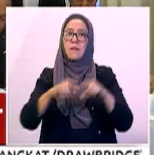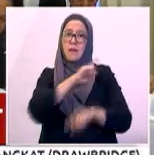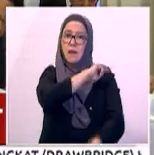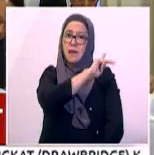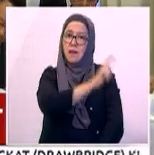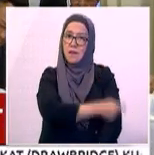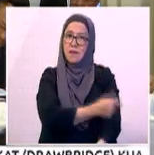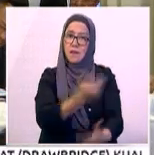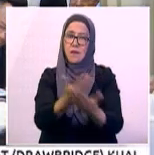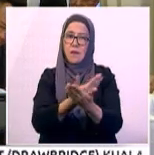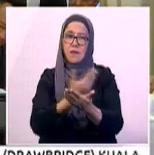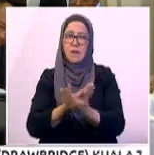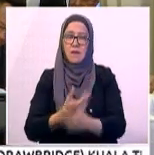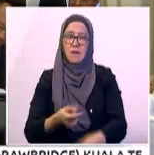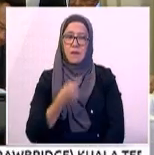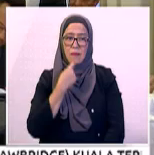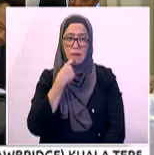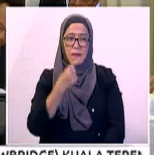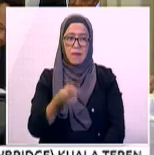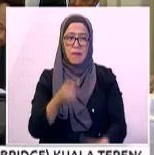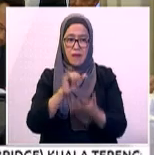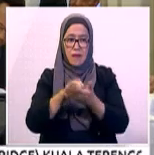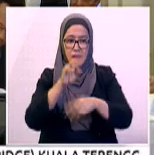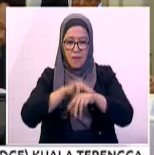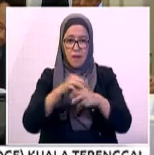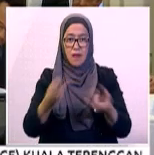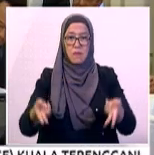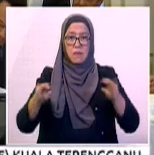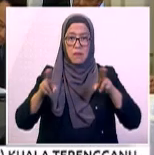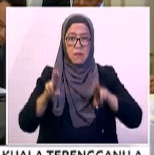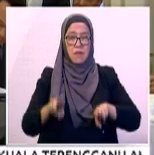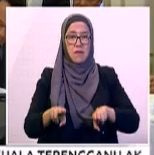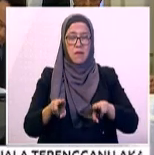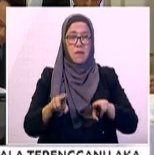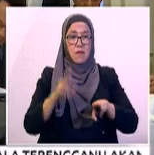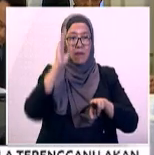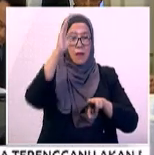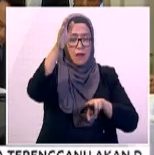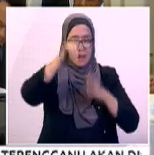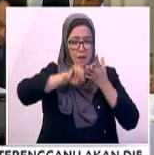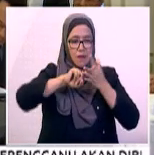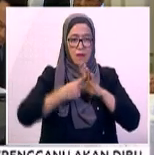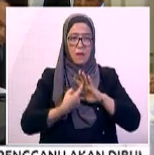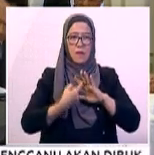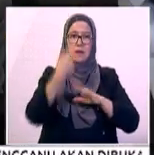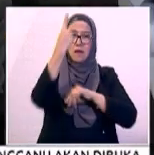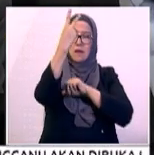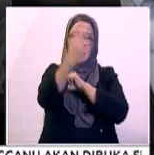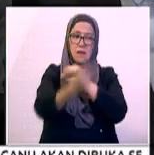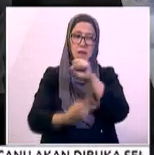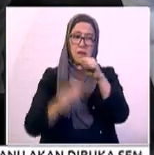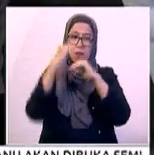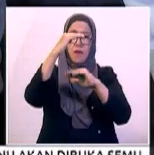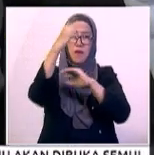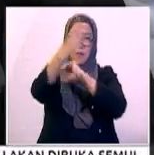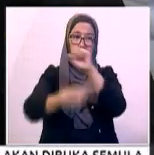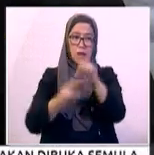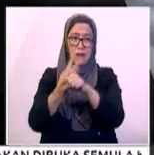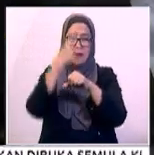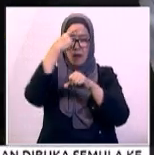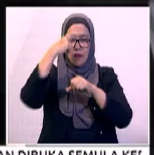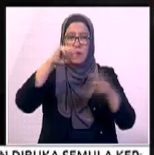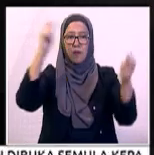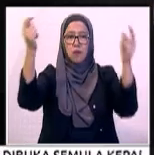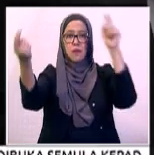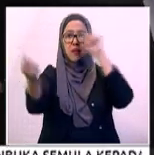Beliau berkata demikian dalam sidang media memorandum persefahaman MOU yang akan berkuat kuasa selama 2 tahun bagi mentransformasi